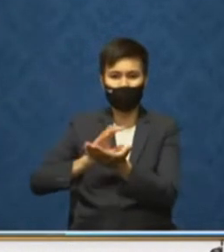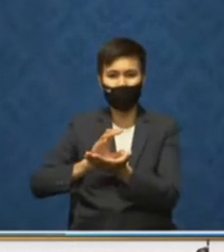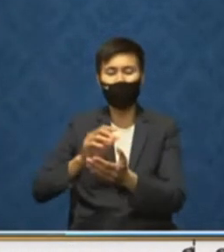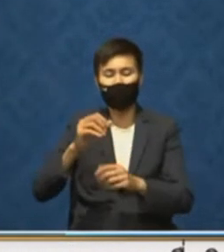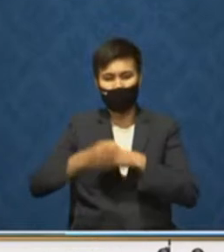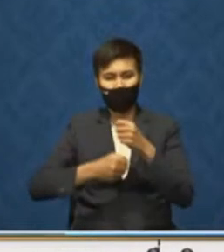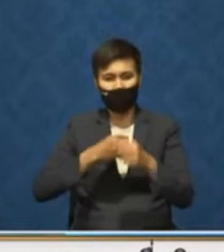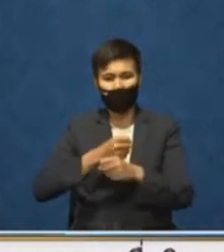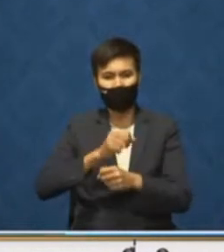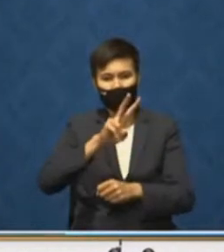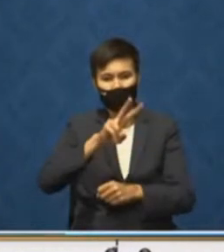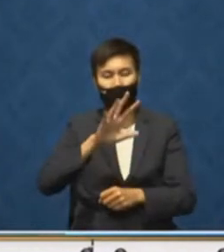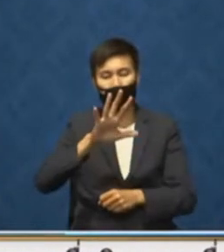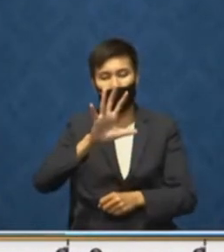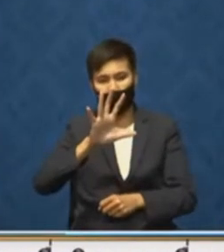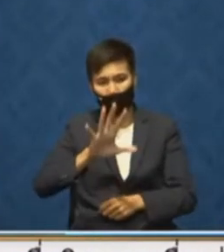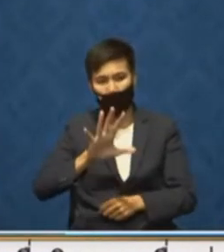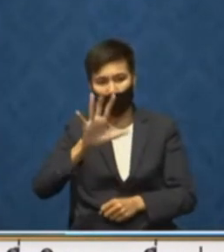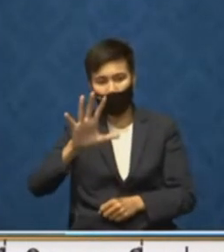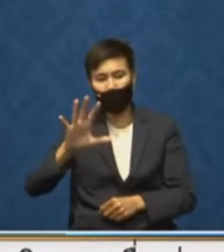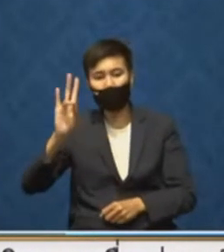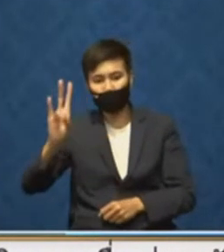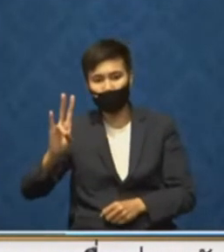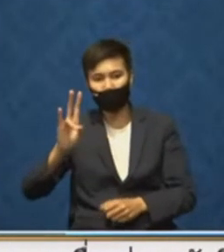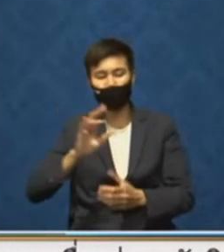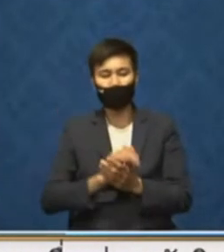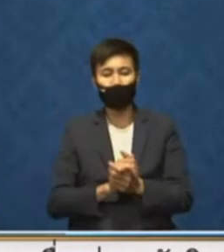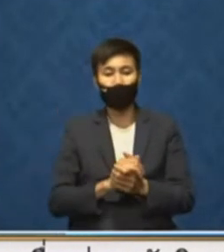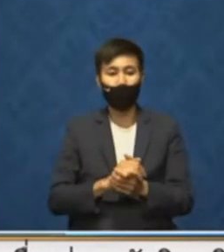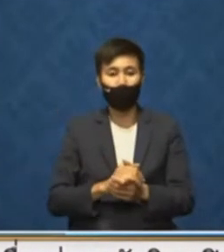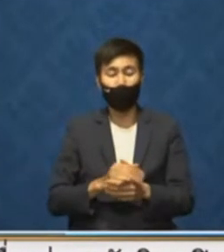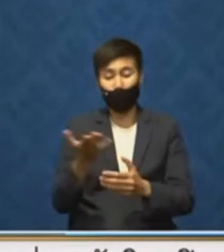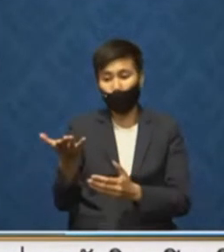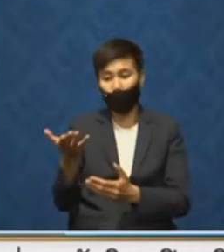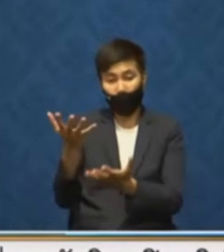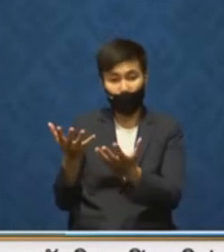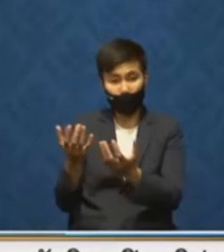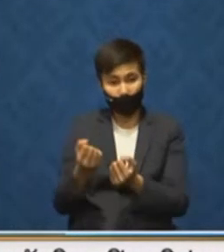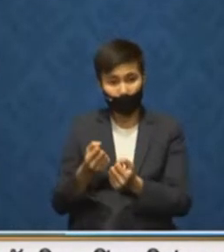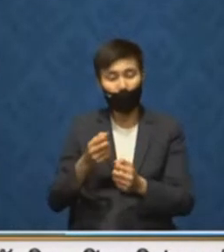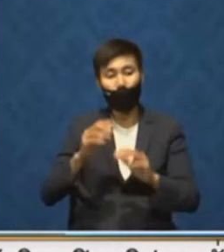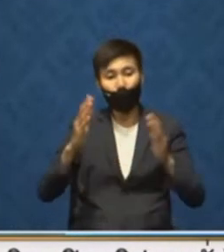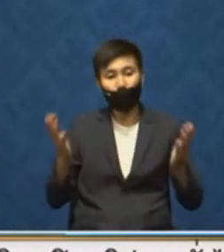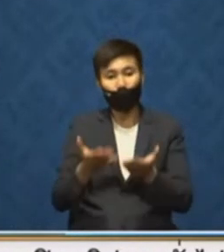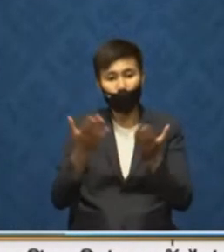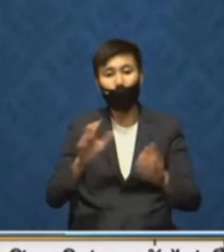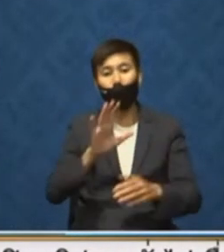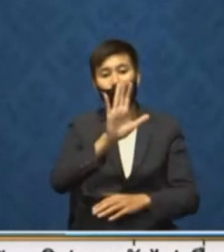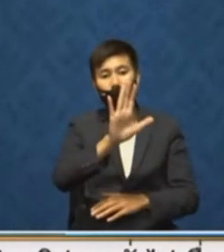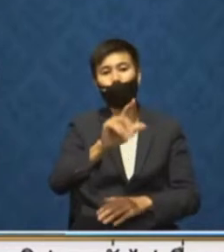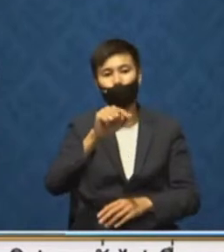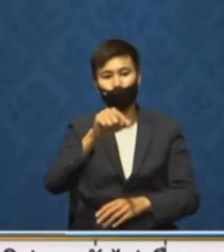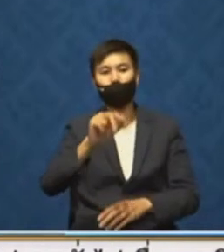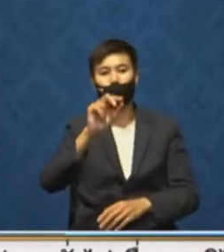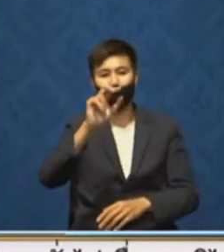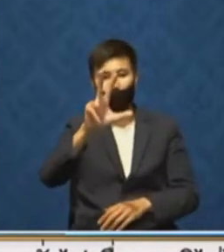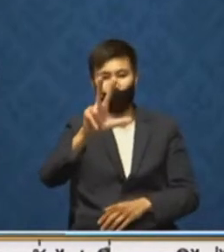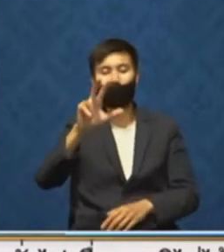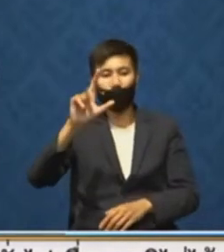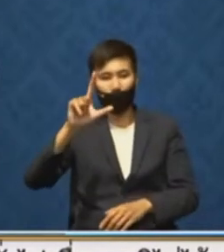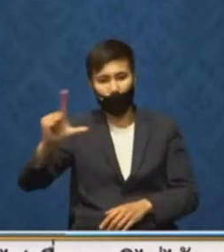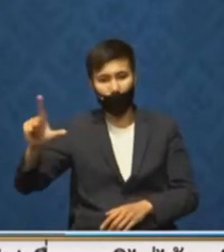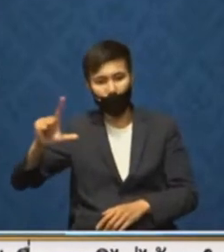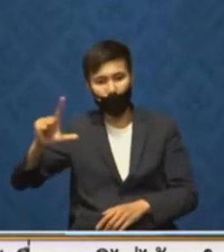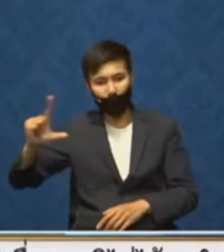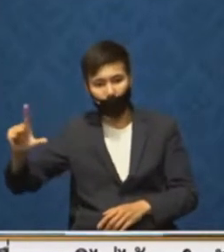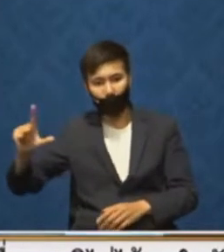57ถึงมีตัวอย่างของป้ามีมูลค่าคำร้องขอรับการถนนส่งเสริมแล้วมูลค่ากว่า 5.3ล้านบาทณตรงนี้